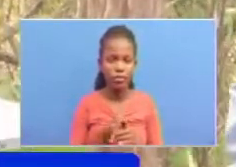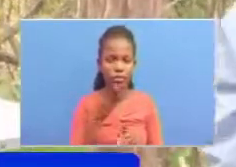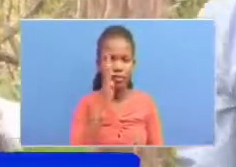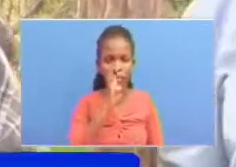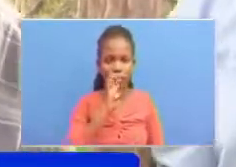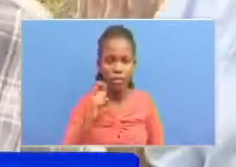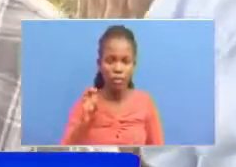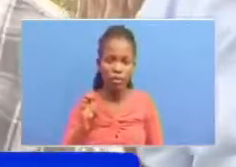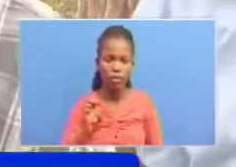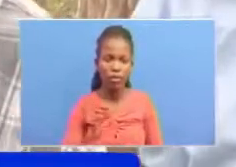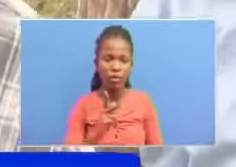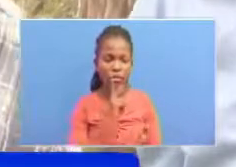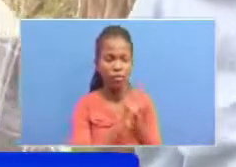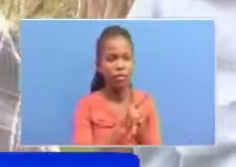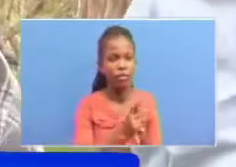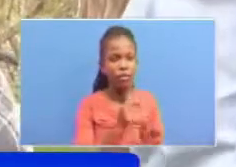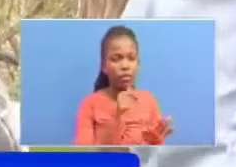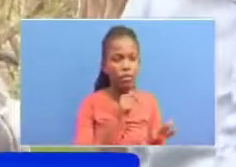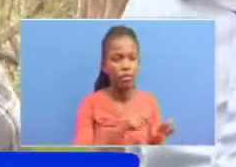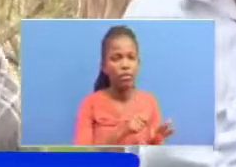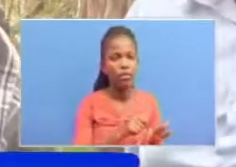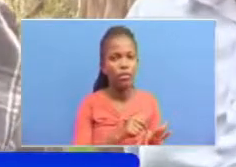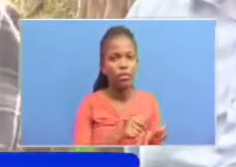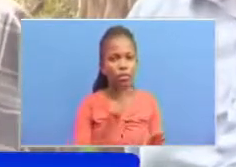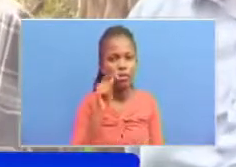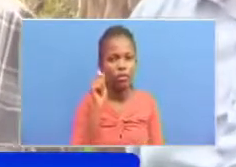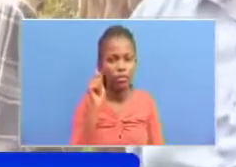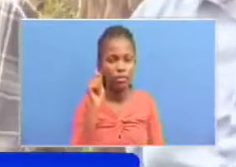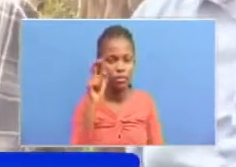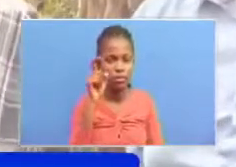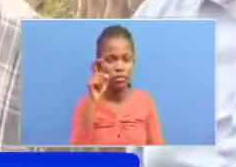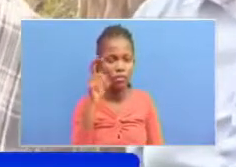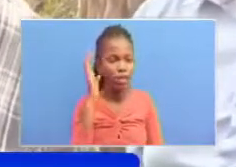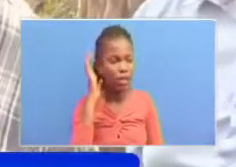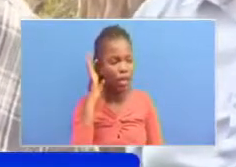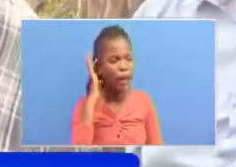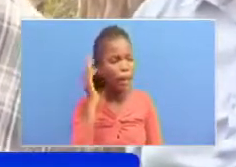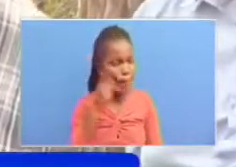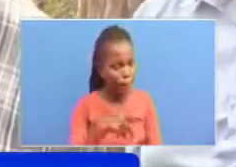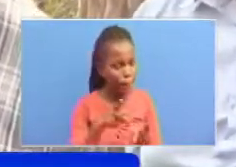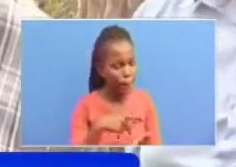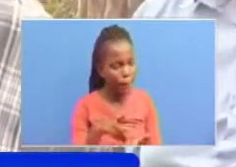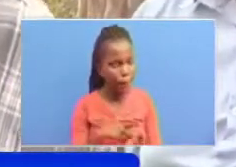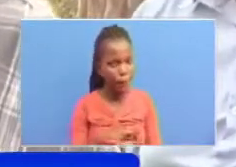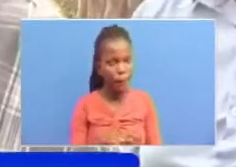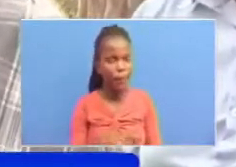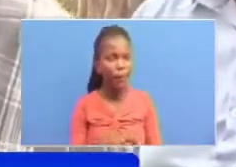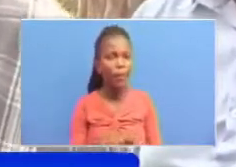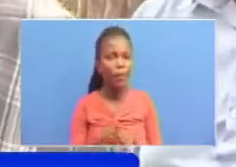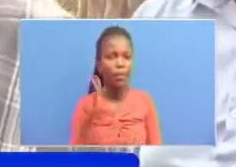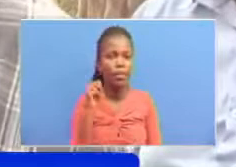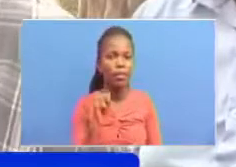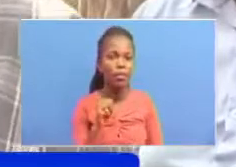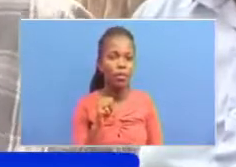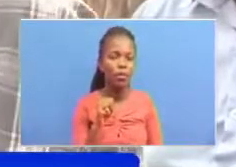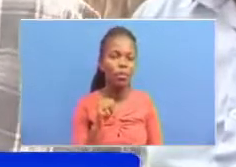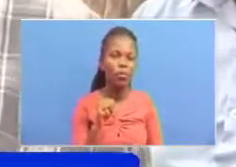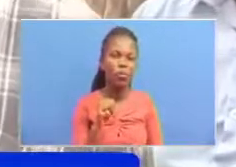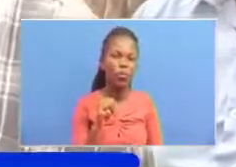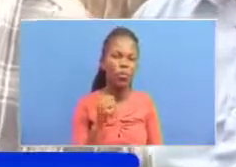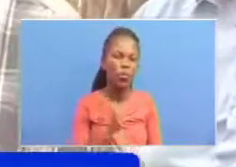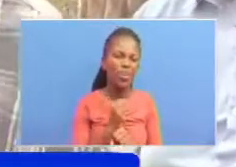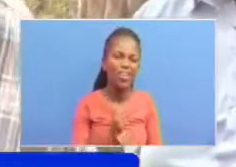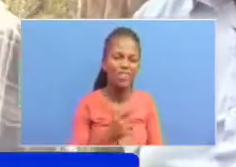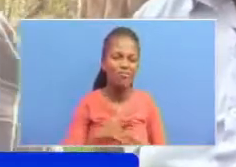wanzuki na juu ila meko ambia kuwa pe koti ukuwebo na mo me wa kuzukuma kuepina